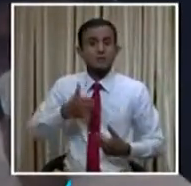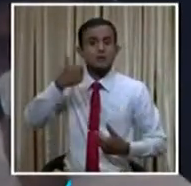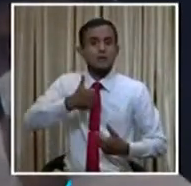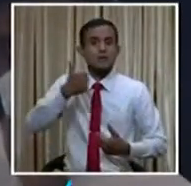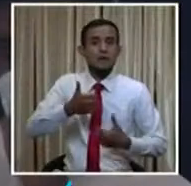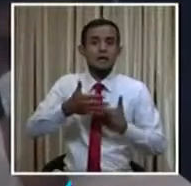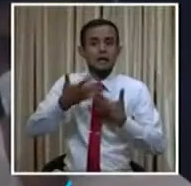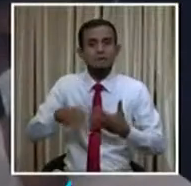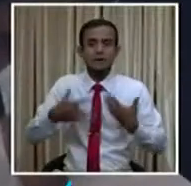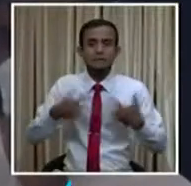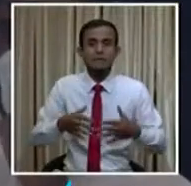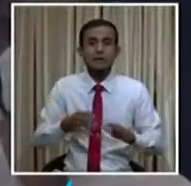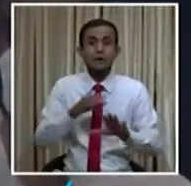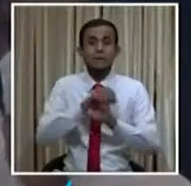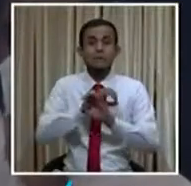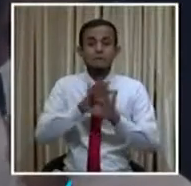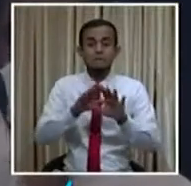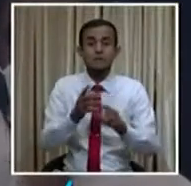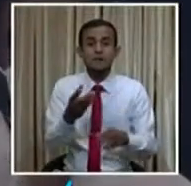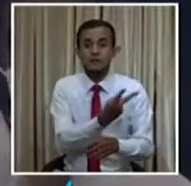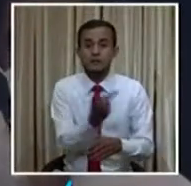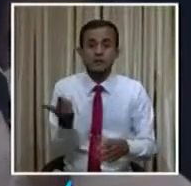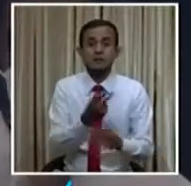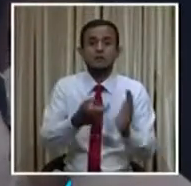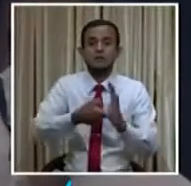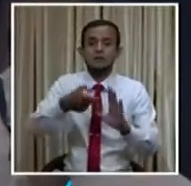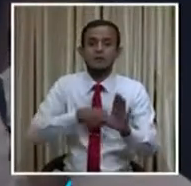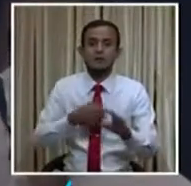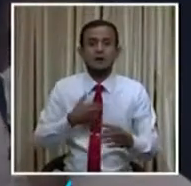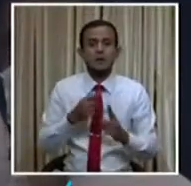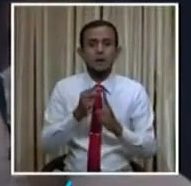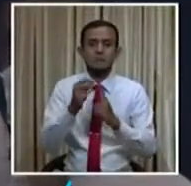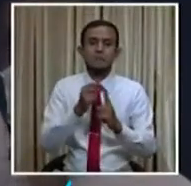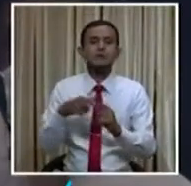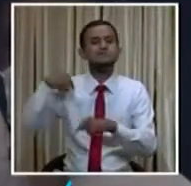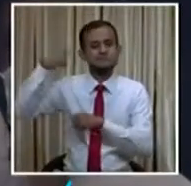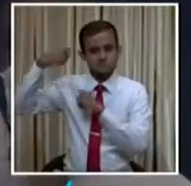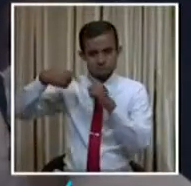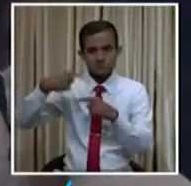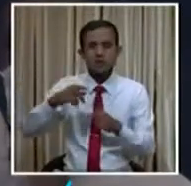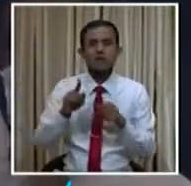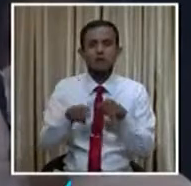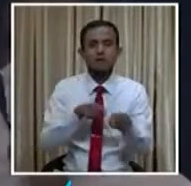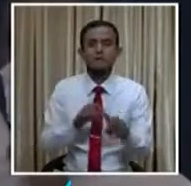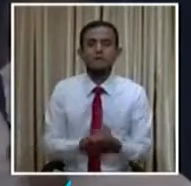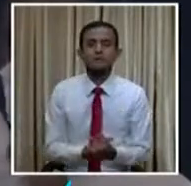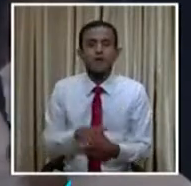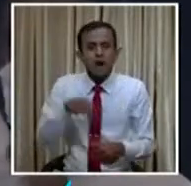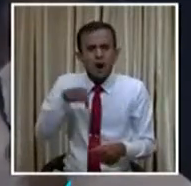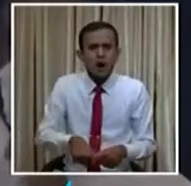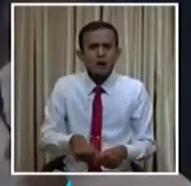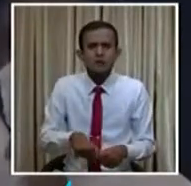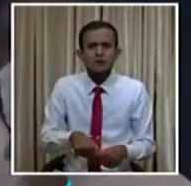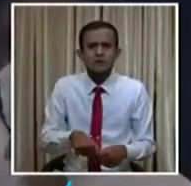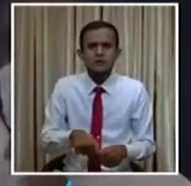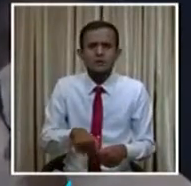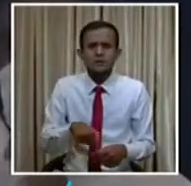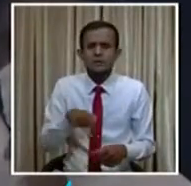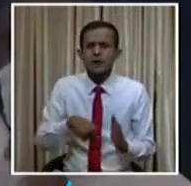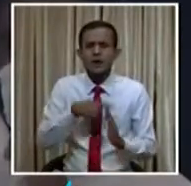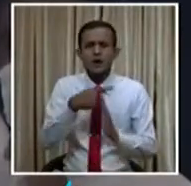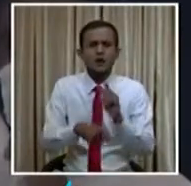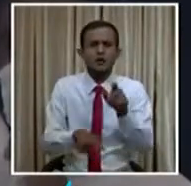කරේ කියලා ඔප්පු කරන්න කණ්ඩායම් දෙකම උත්සාහ කරනවා ඒක තමයි අපේ පාර්ලිමේන්තු සම්ප්‍රදාය අද මේක මේ